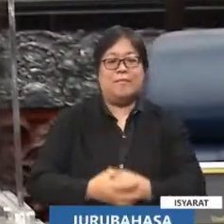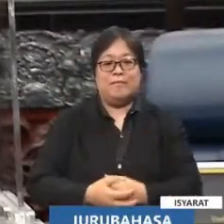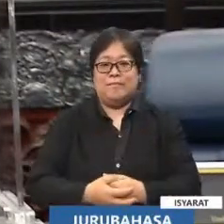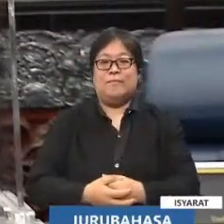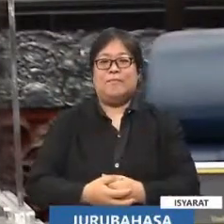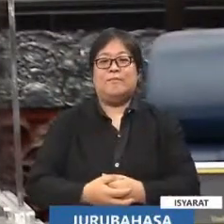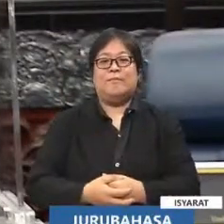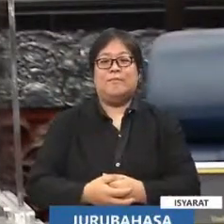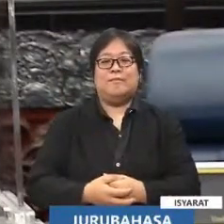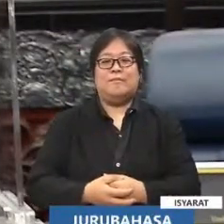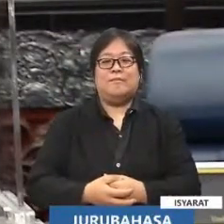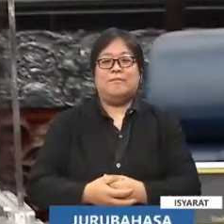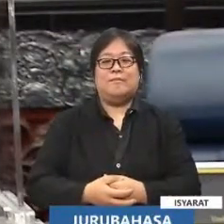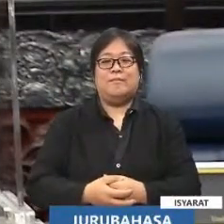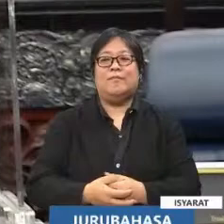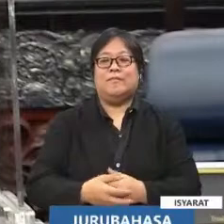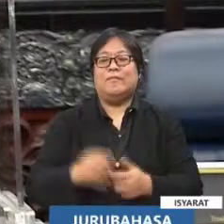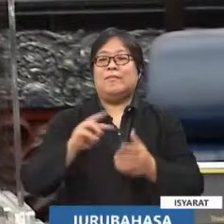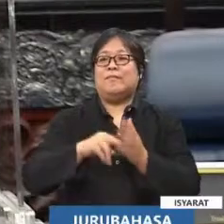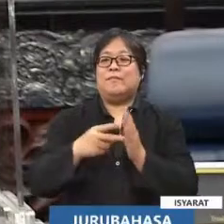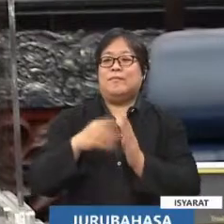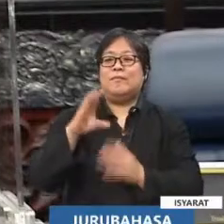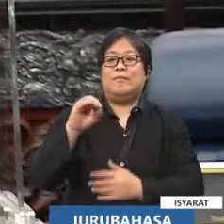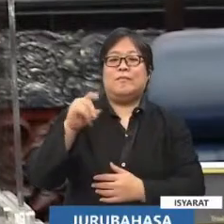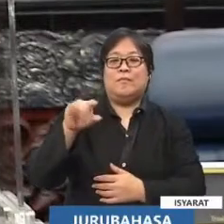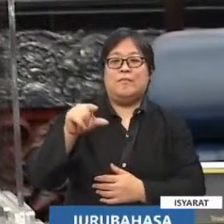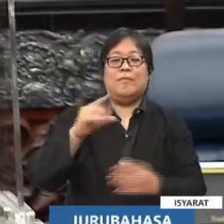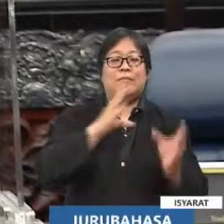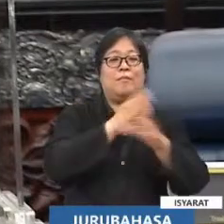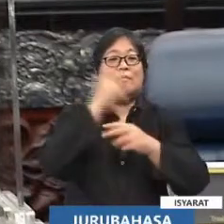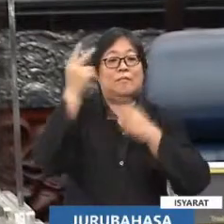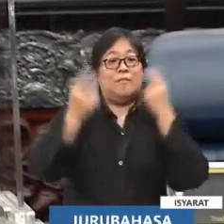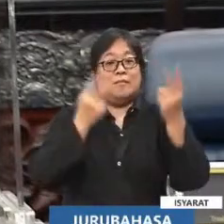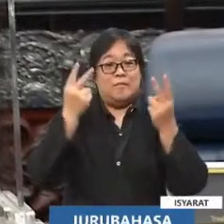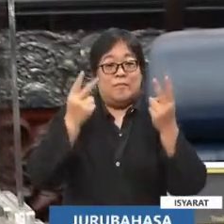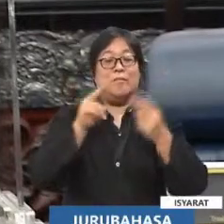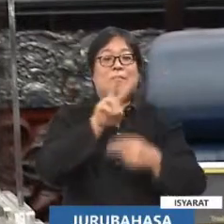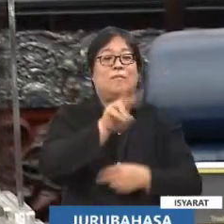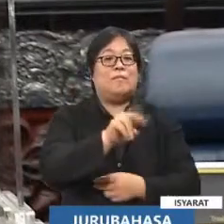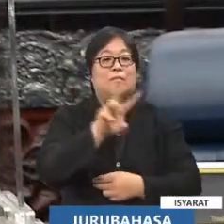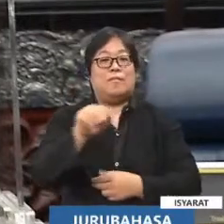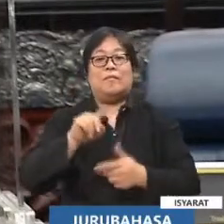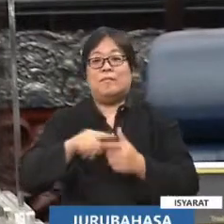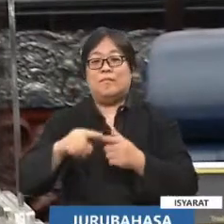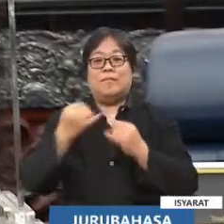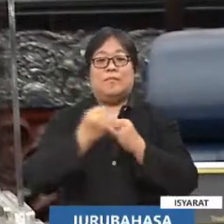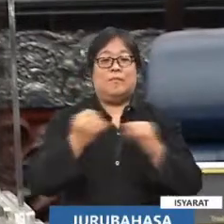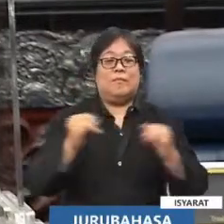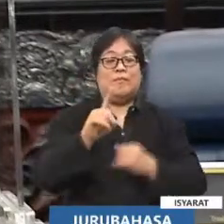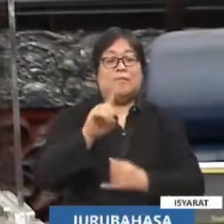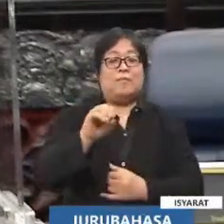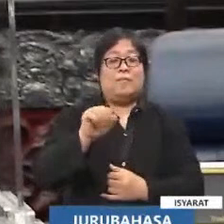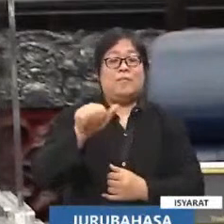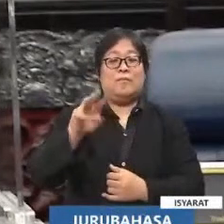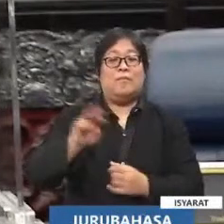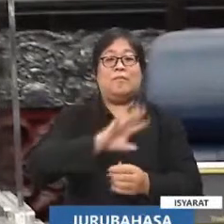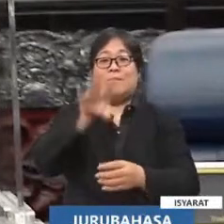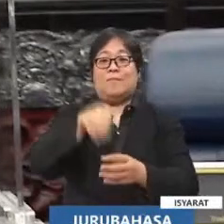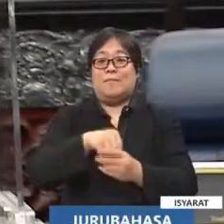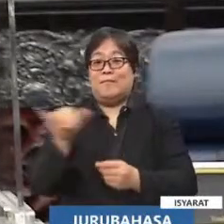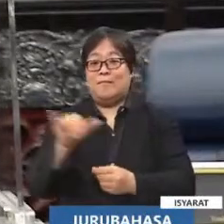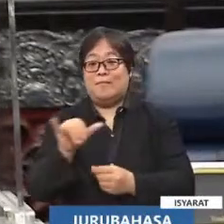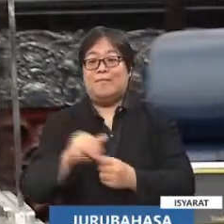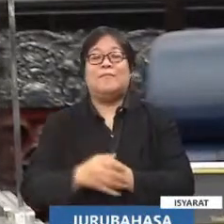Specific Tourism Services, iaitu Coding Account Satellite Pelancongan 2020 ataupun Jabatan Perangkat Malaysia, yang melibatkan